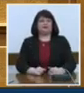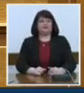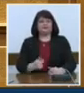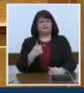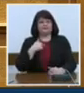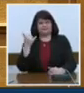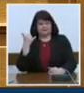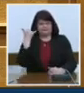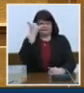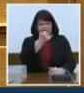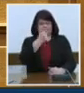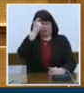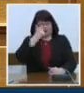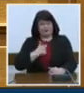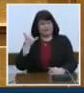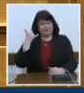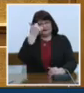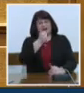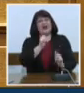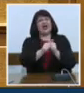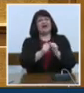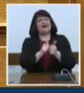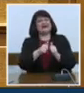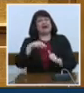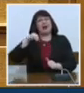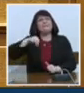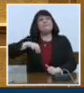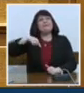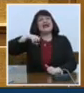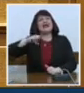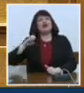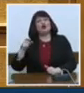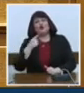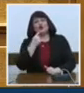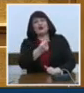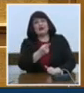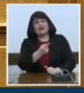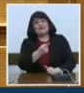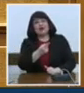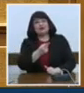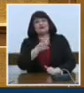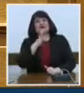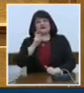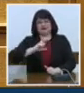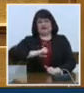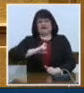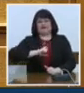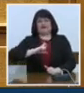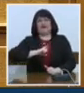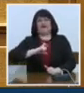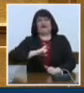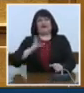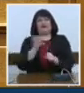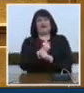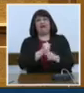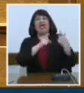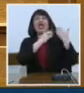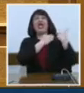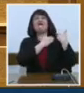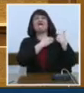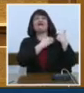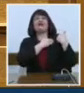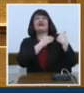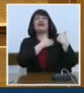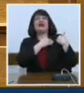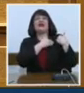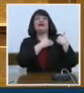Σοφία Μπεκατόρου, χαρακτηρίζοντάς την Ολυμπιονίκη της ευθύνης που έσπασε την αλυσίδα